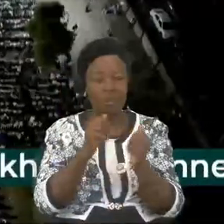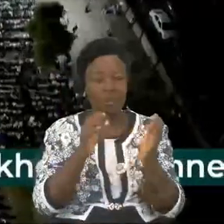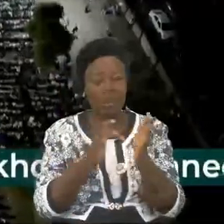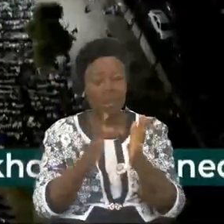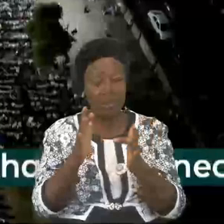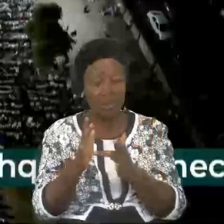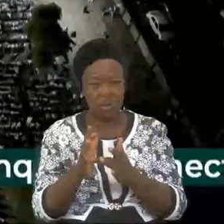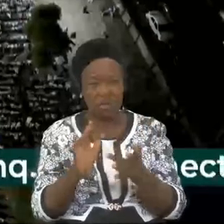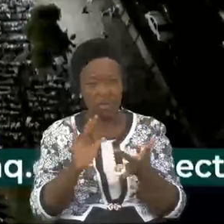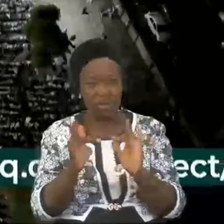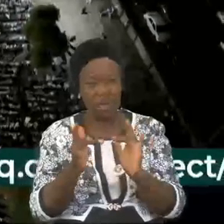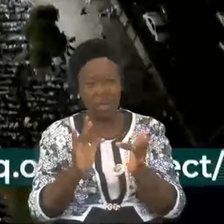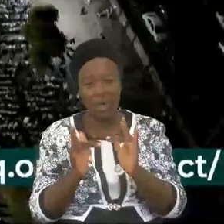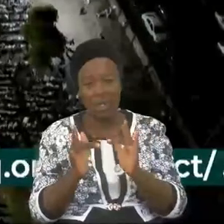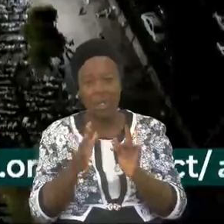Pour nous